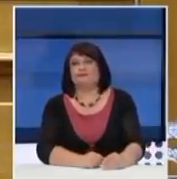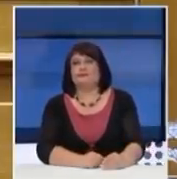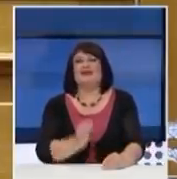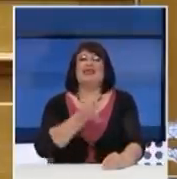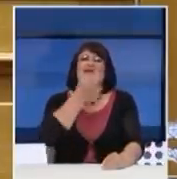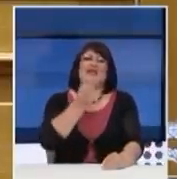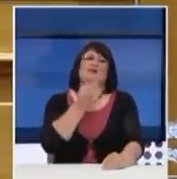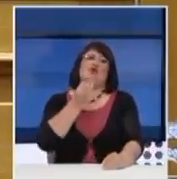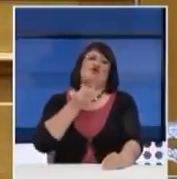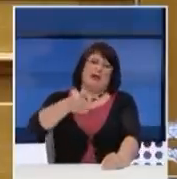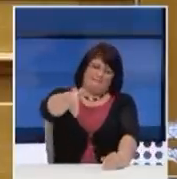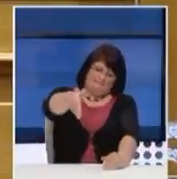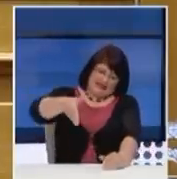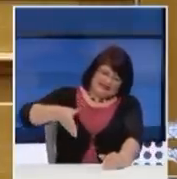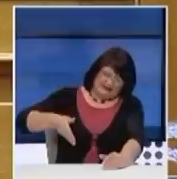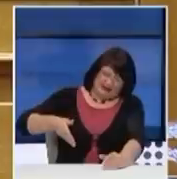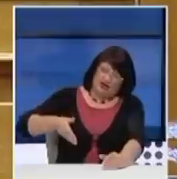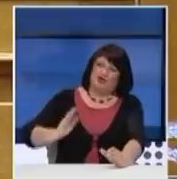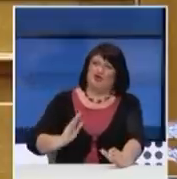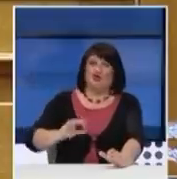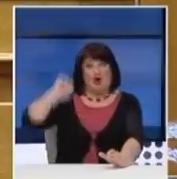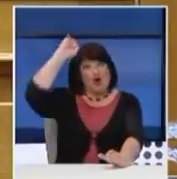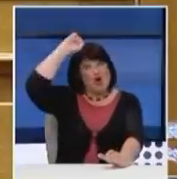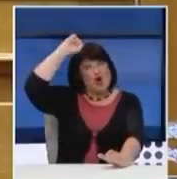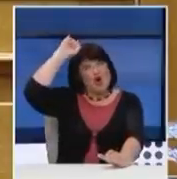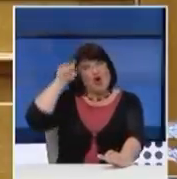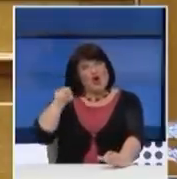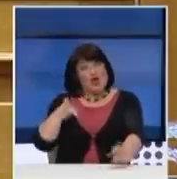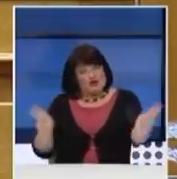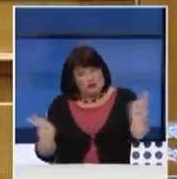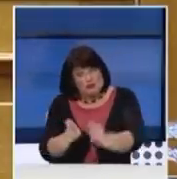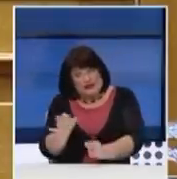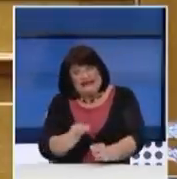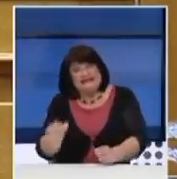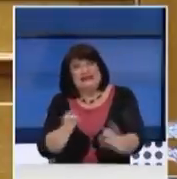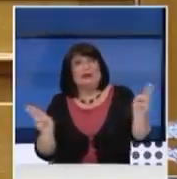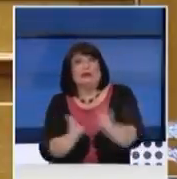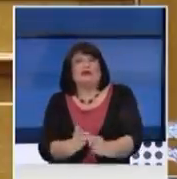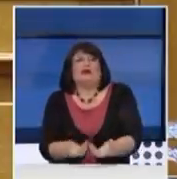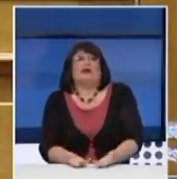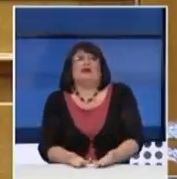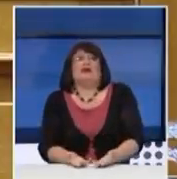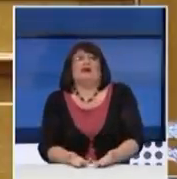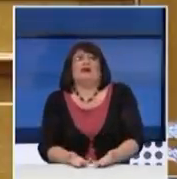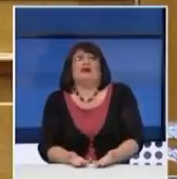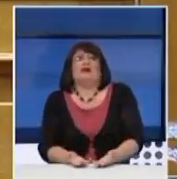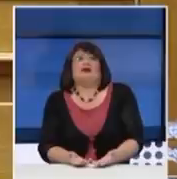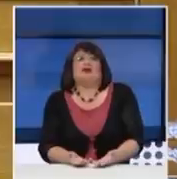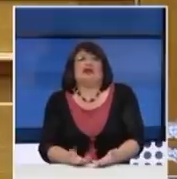Μεσημβρινό. Ειλικρινά. Αλλά η Ρόδος και η Ρόδος, μειωμένη επίρρεια. Σε λίγο θα βγάλετε μειωμένη επίρρεια και Θερμαϊκό